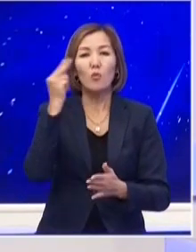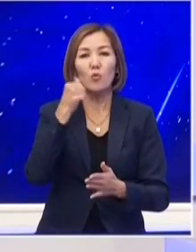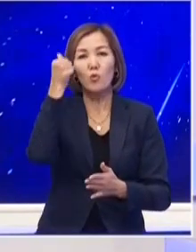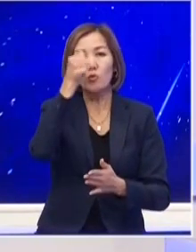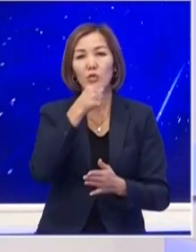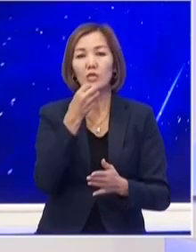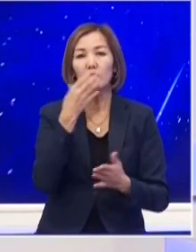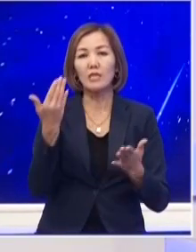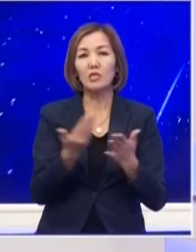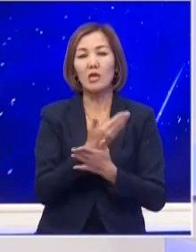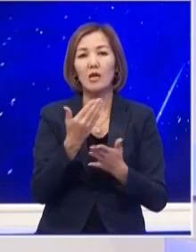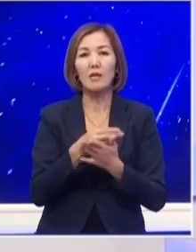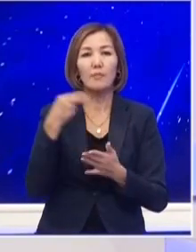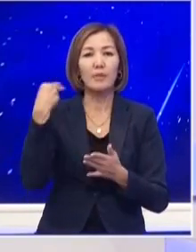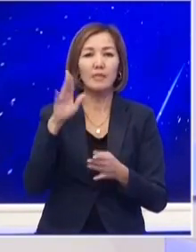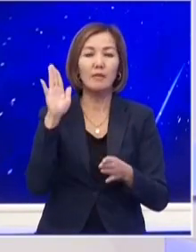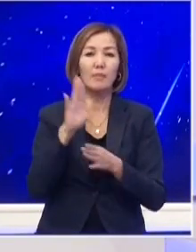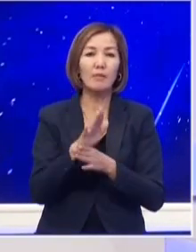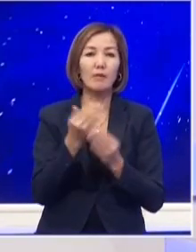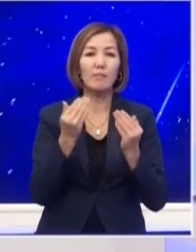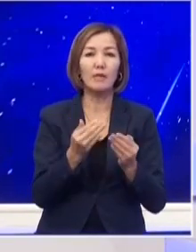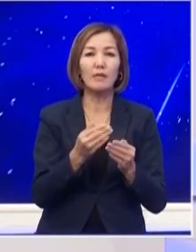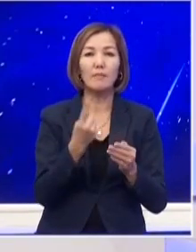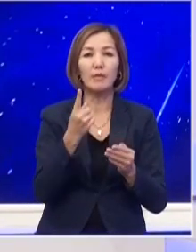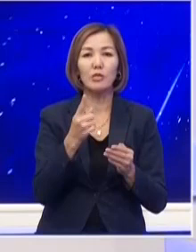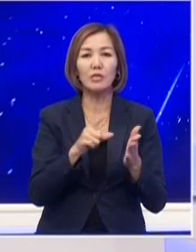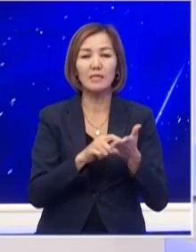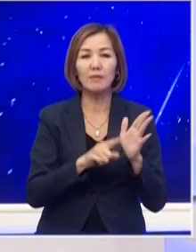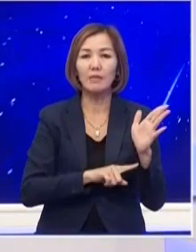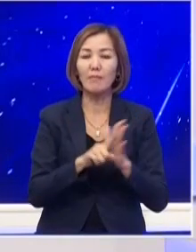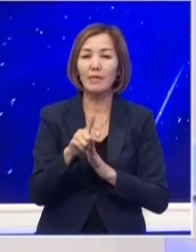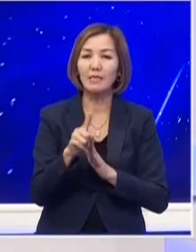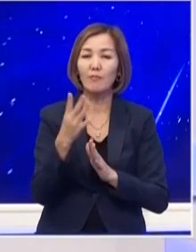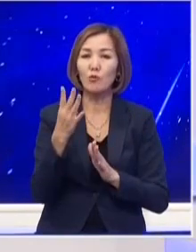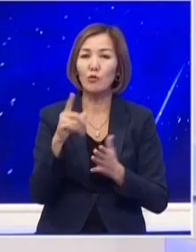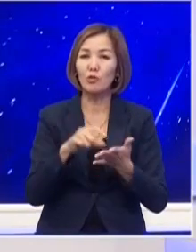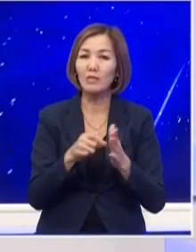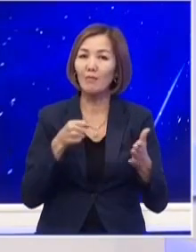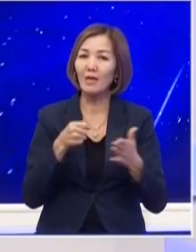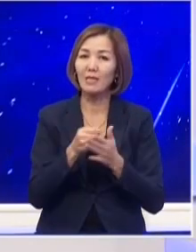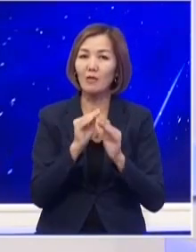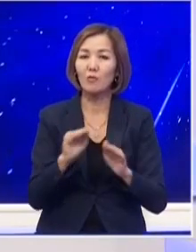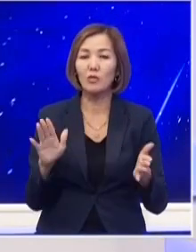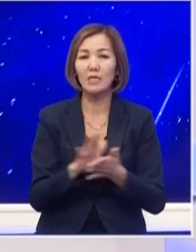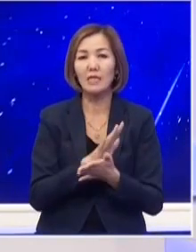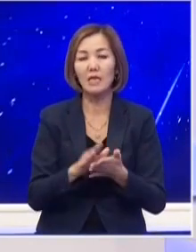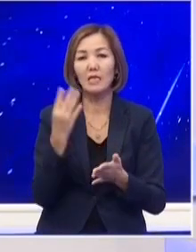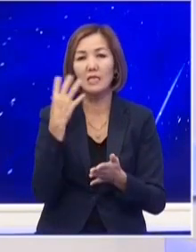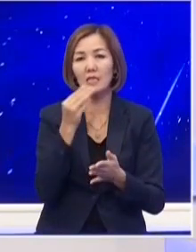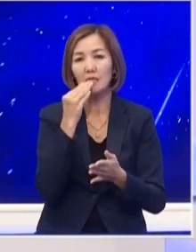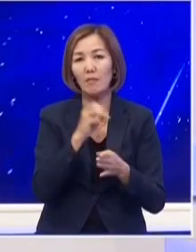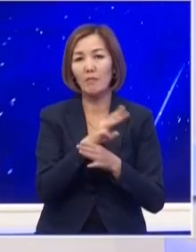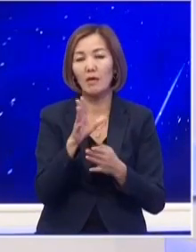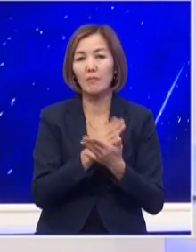Жаңа оқу жылындағы жағымды жаңалық. Президент пәрменімен биылдан бастап 1-4 сынып оқушылары тегін тамақпен қамтылады.